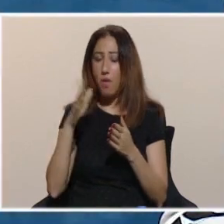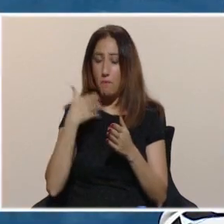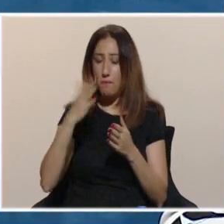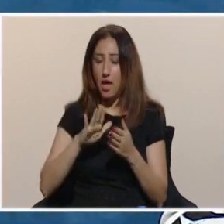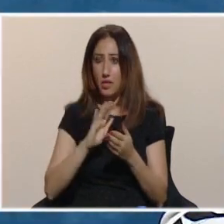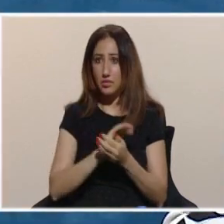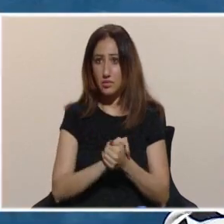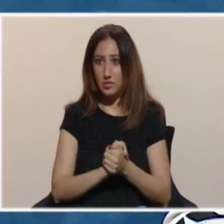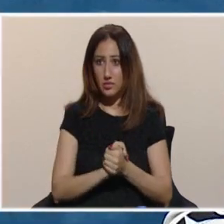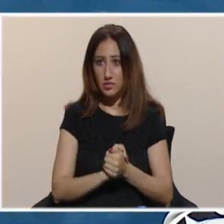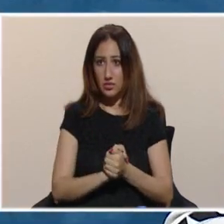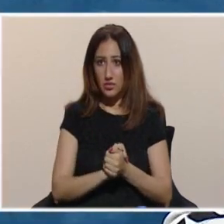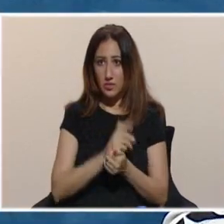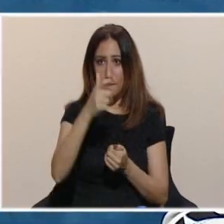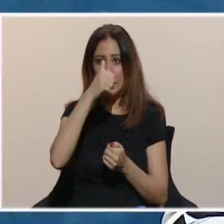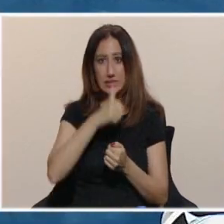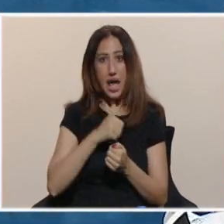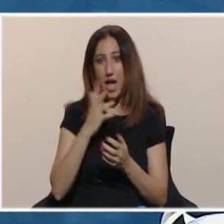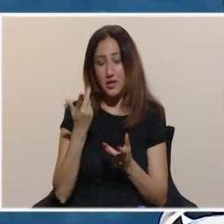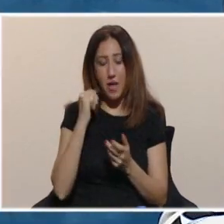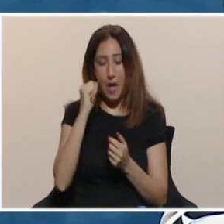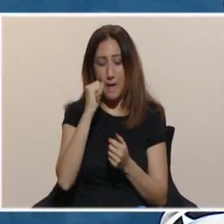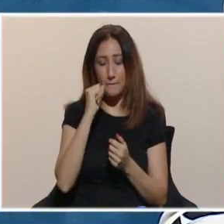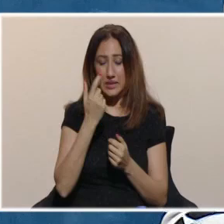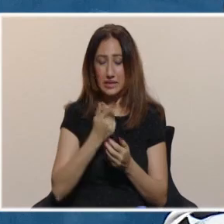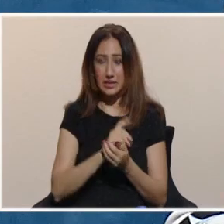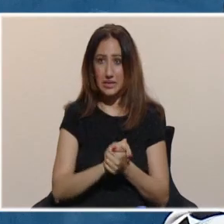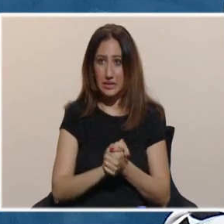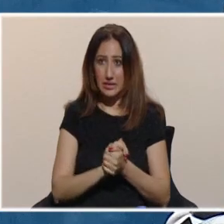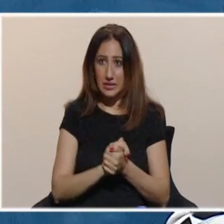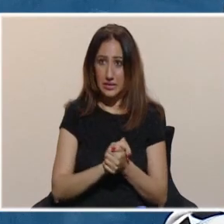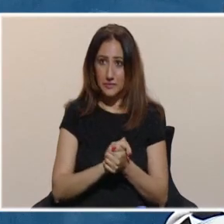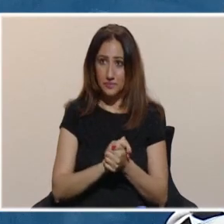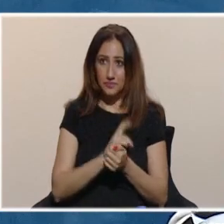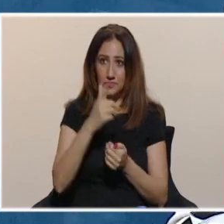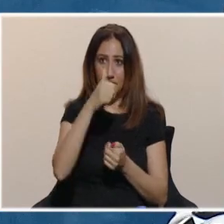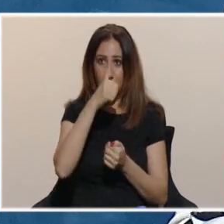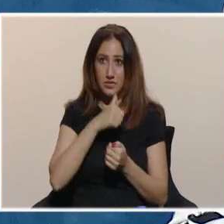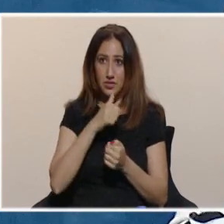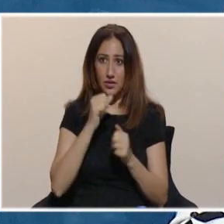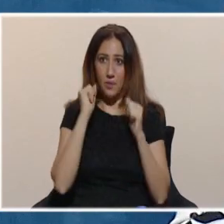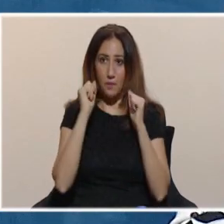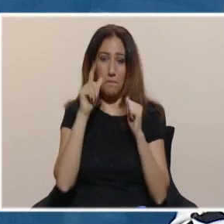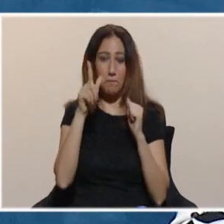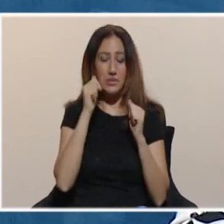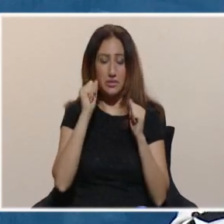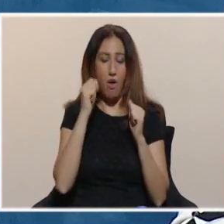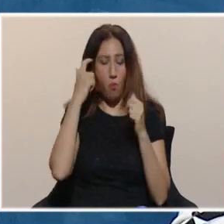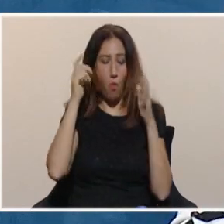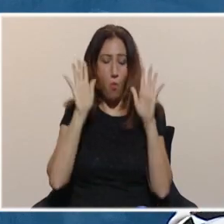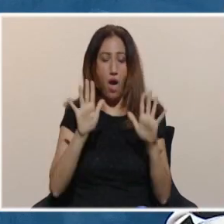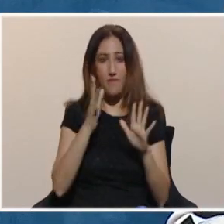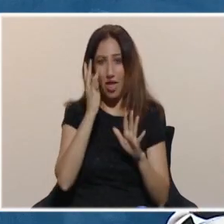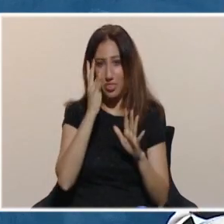ده لا قعدت، قعدت كتير، قعدت كتير، وما كنتش طبيعيه فتره طويله. يعني